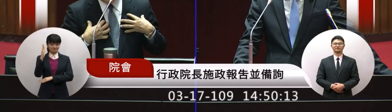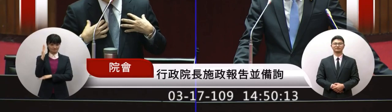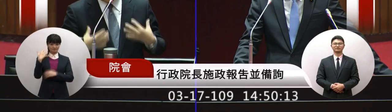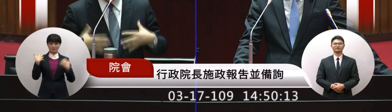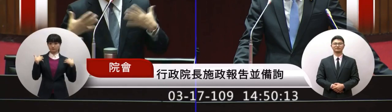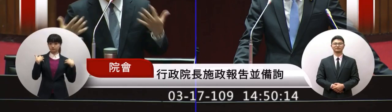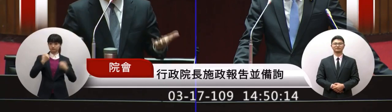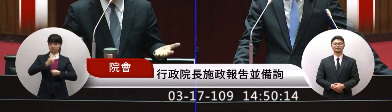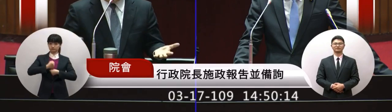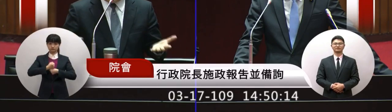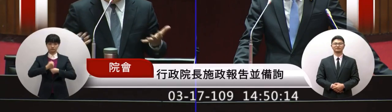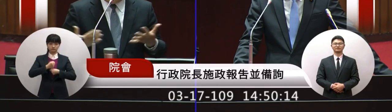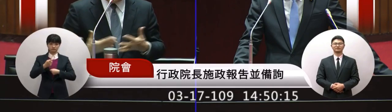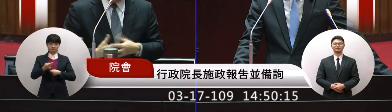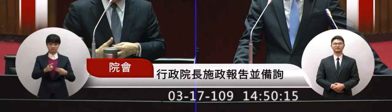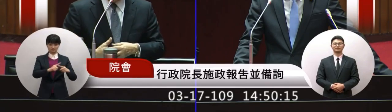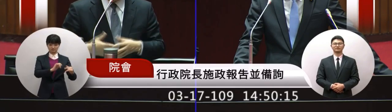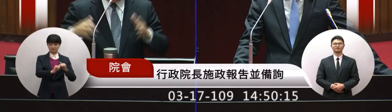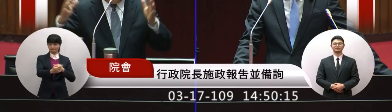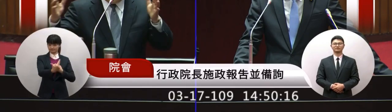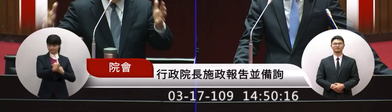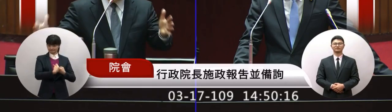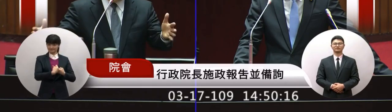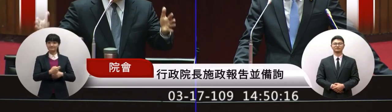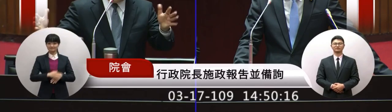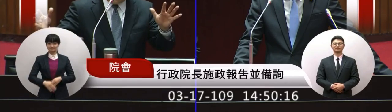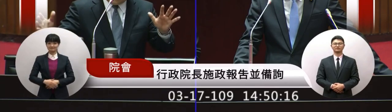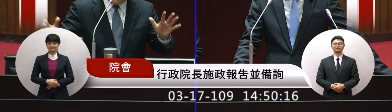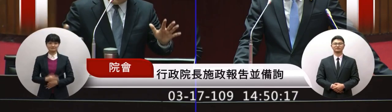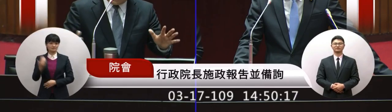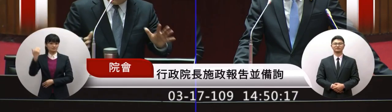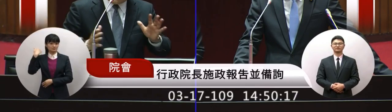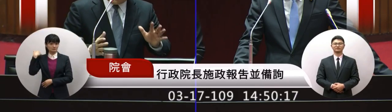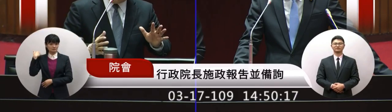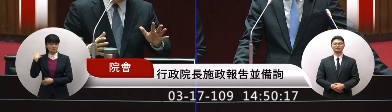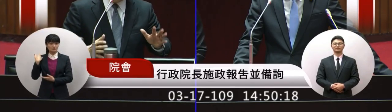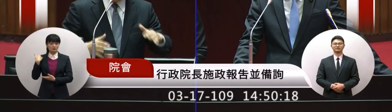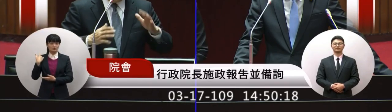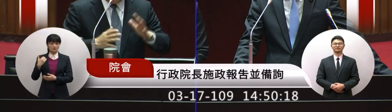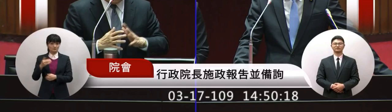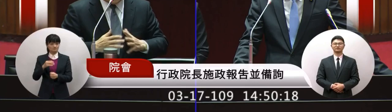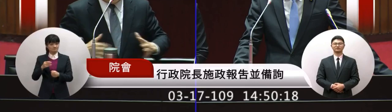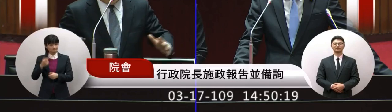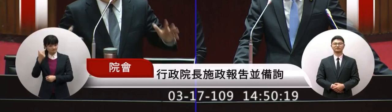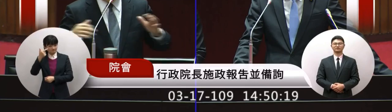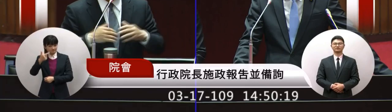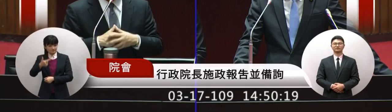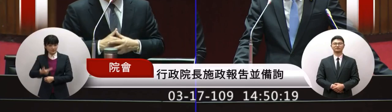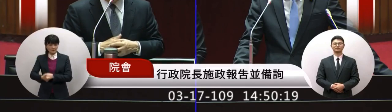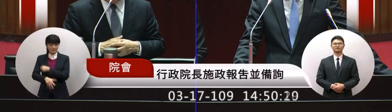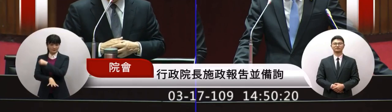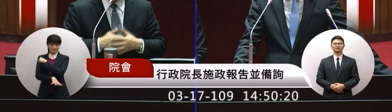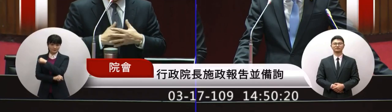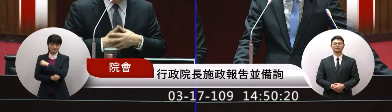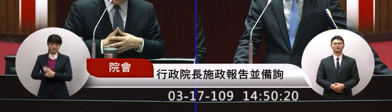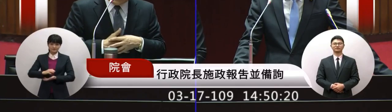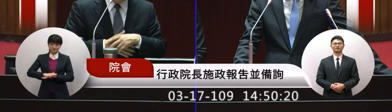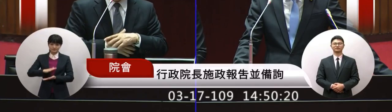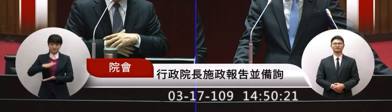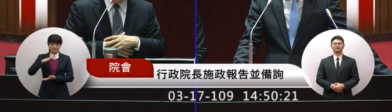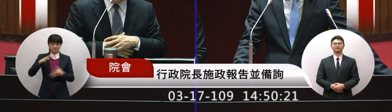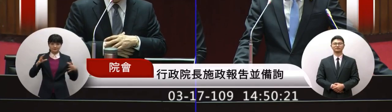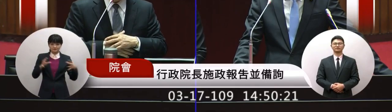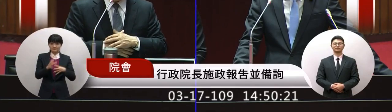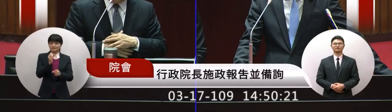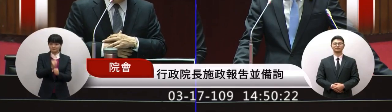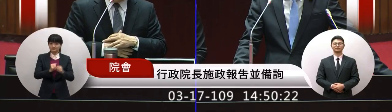信任，所以这次能做很多事情，很多是过去累积下来基础，很多是大家一起合作。我会更